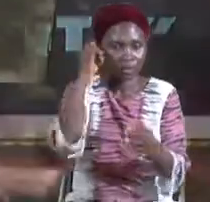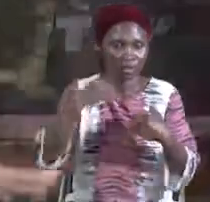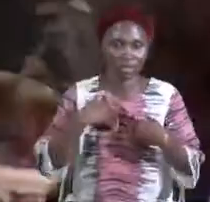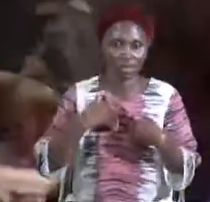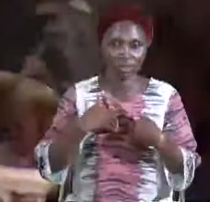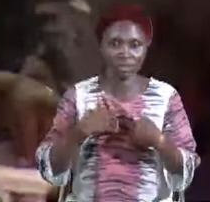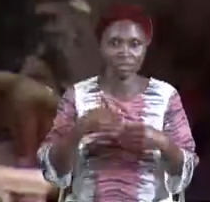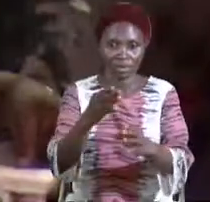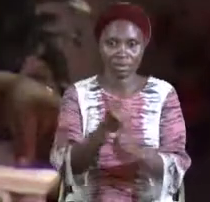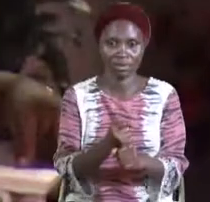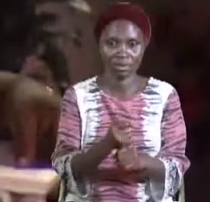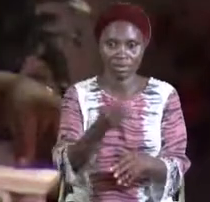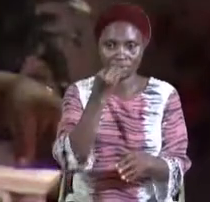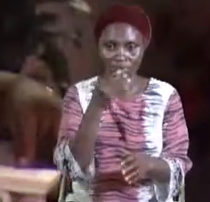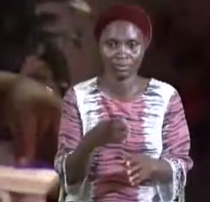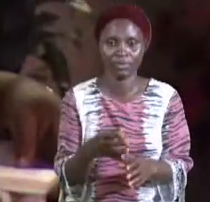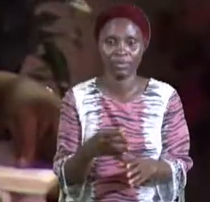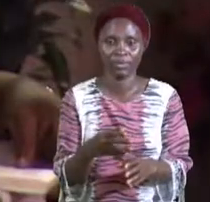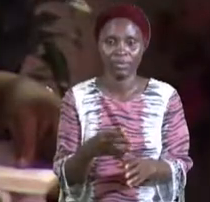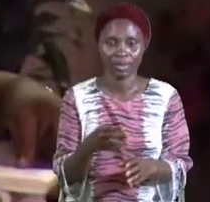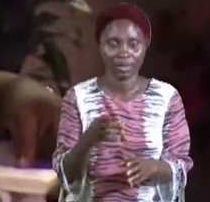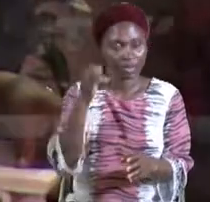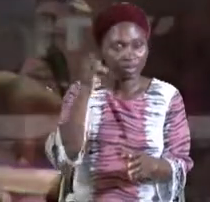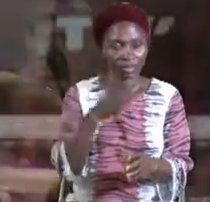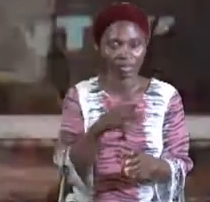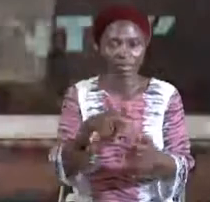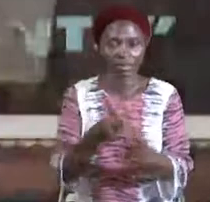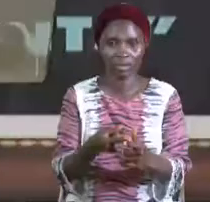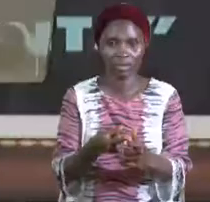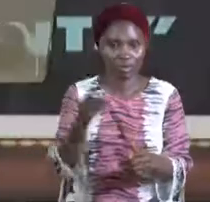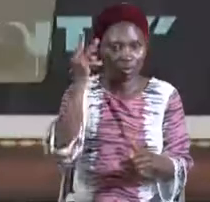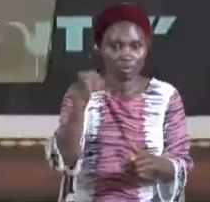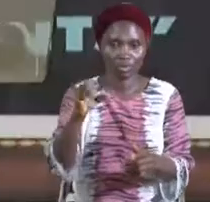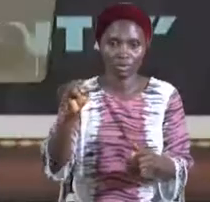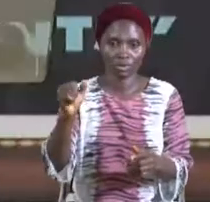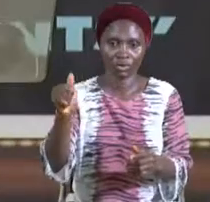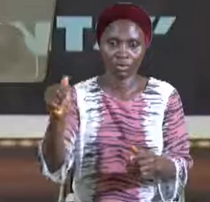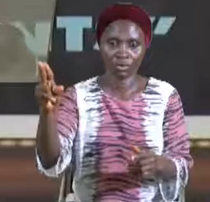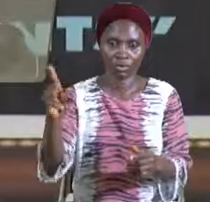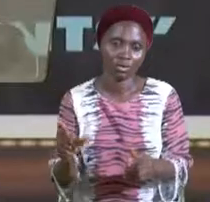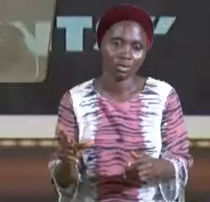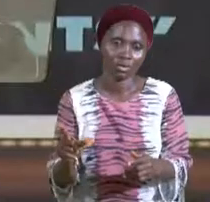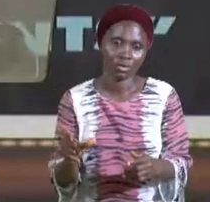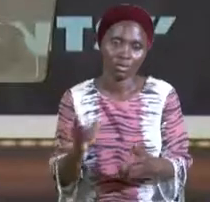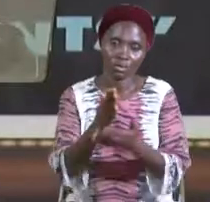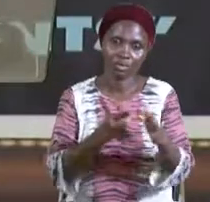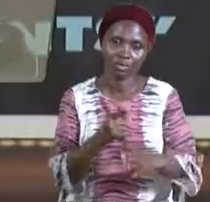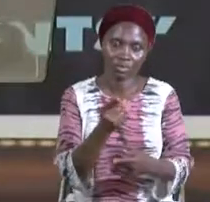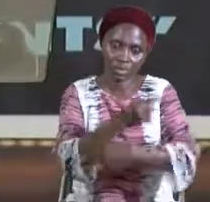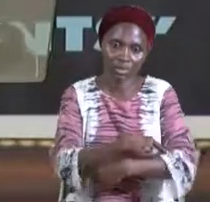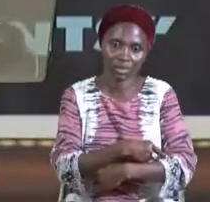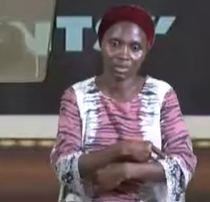les forces lui revinrent. Saul resta quelques jours avec les disciples qui étaient à